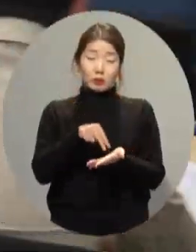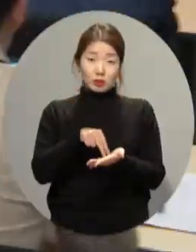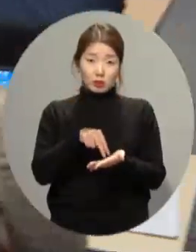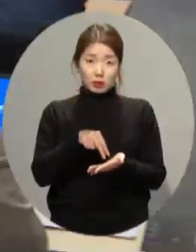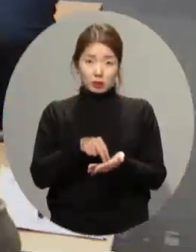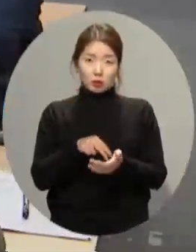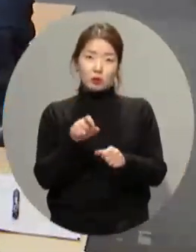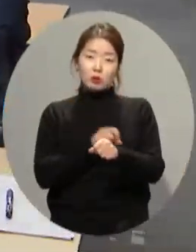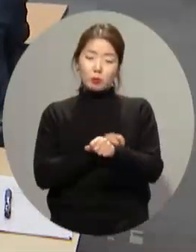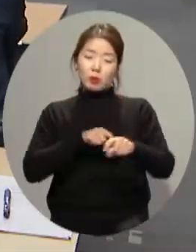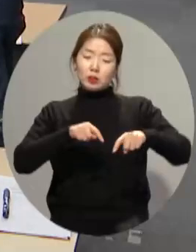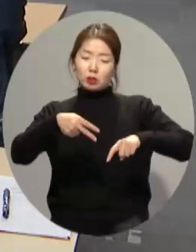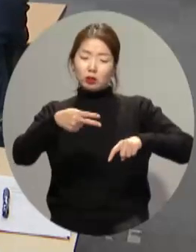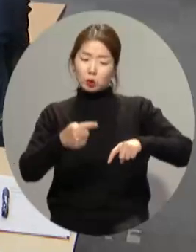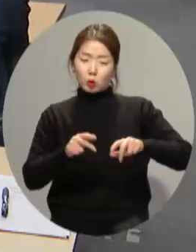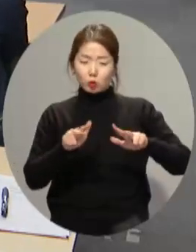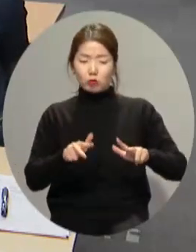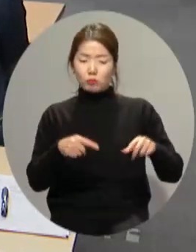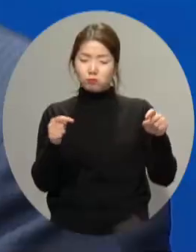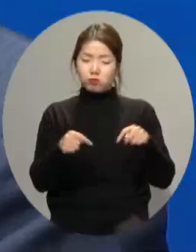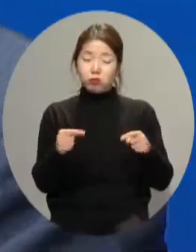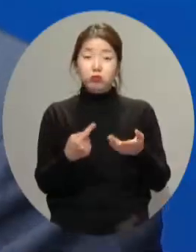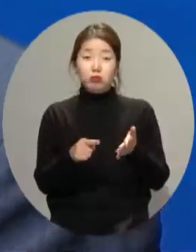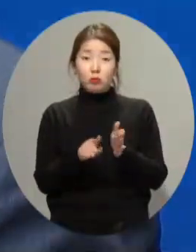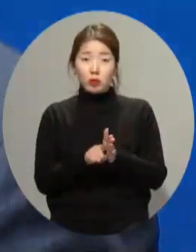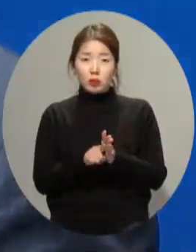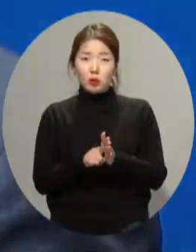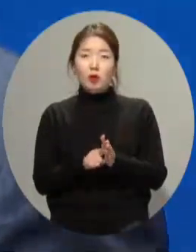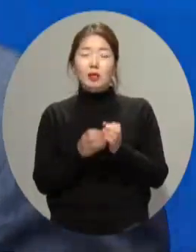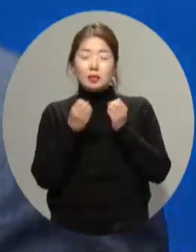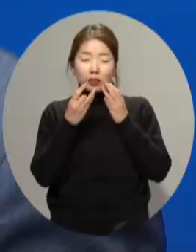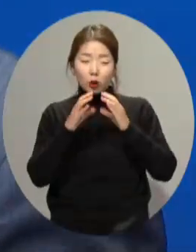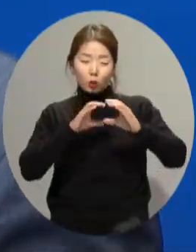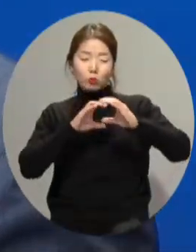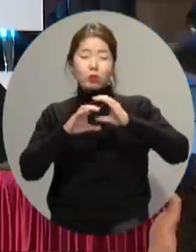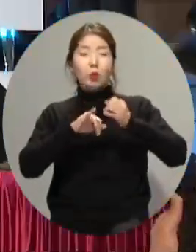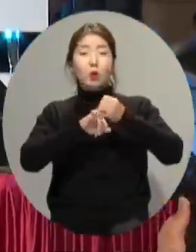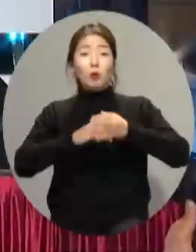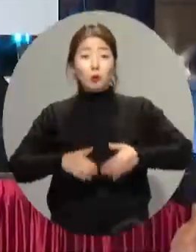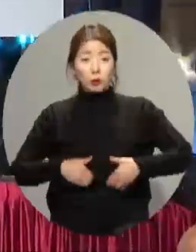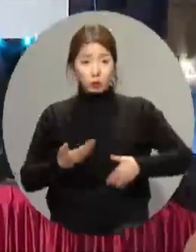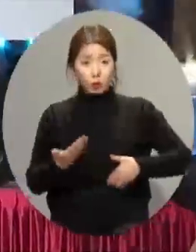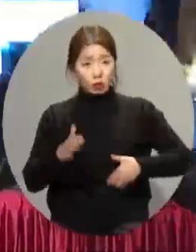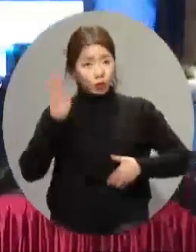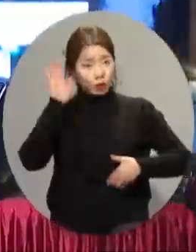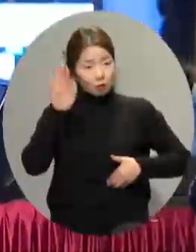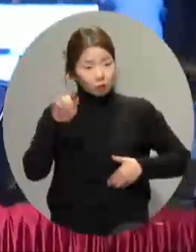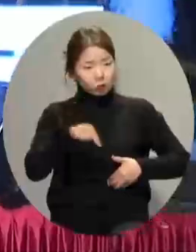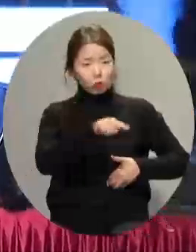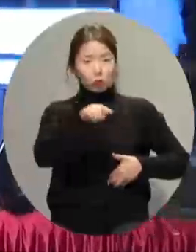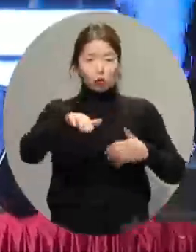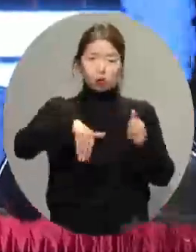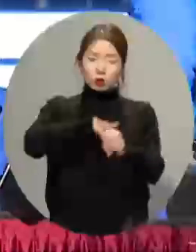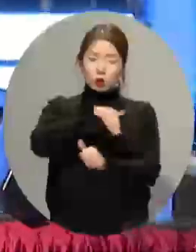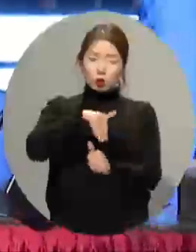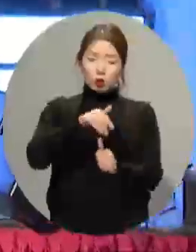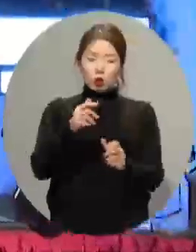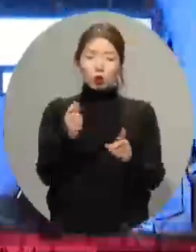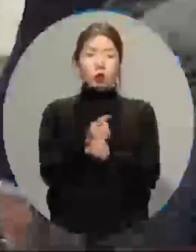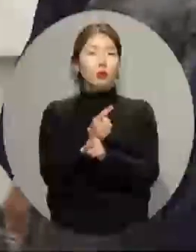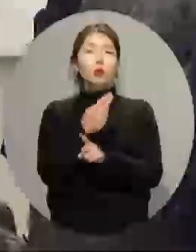입장에서는 특별자치도 등 현안 협의를 위한 새로운 소통 창구가 절실하지만 앞으로도 사정은 여의치 않아